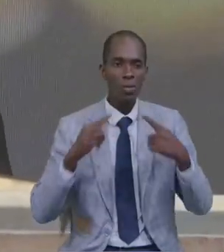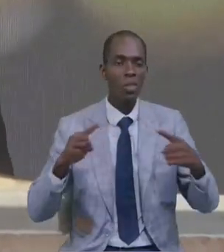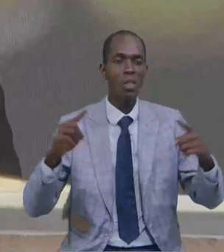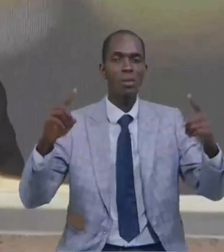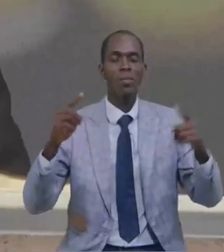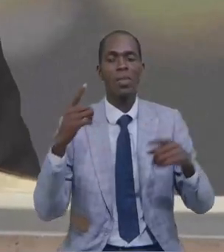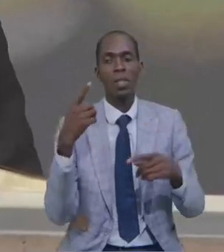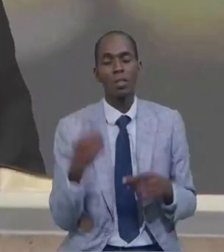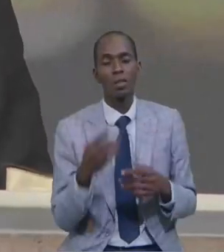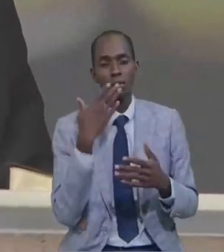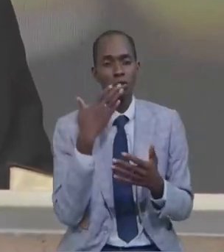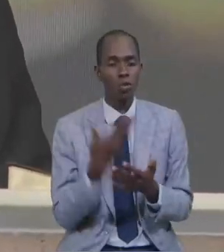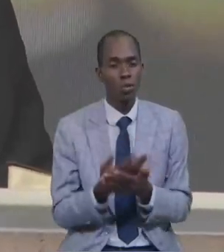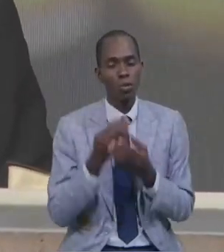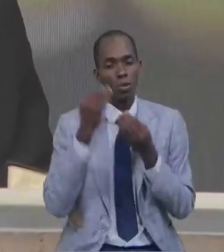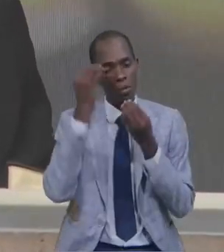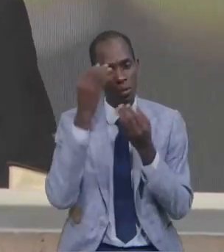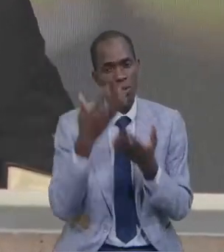Et quand tu mets